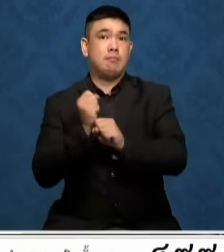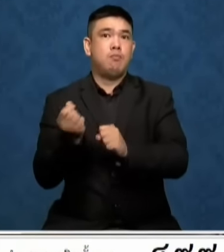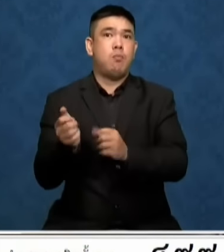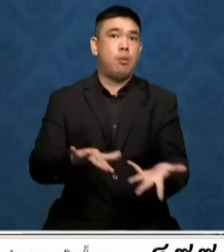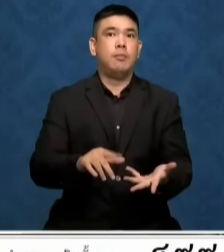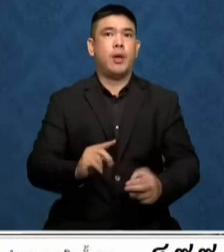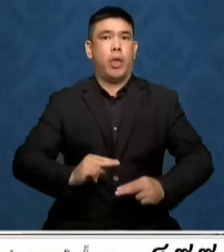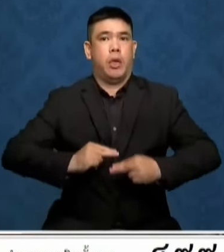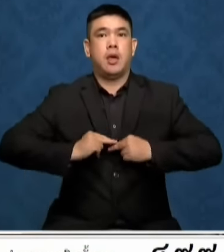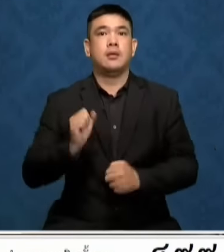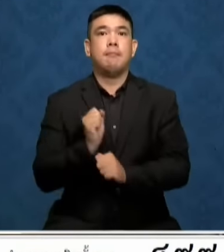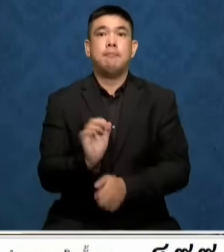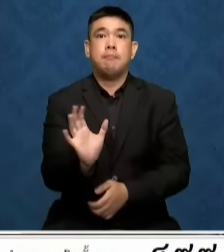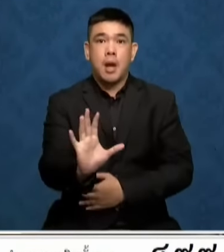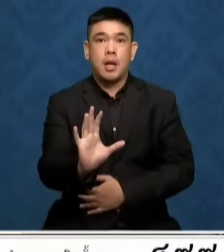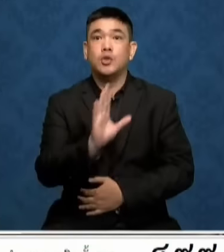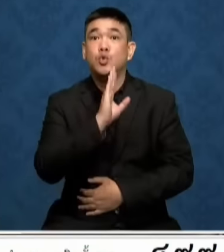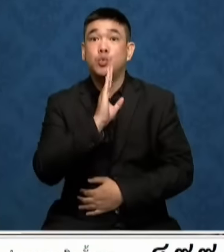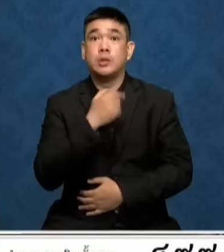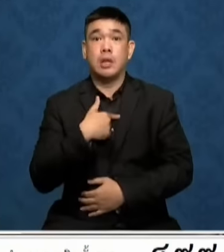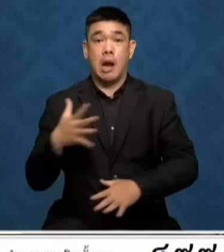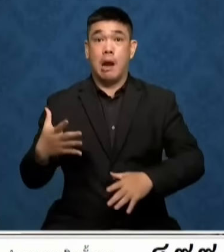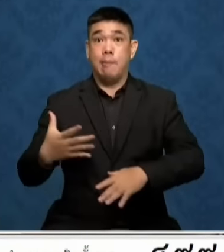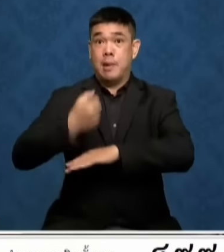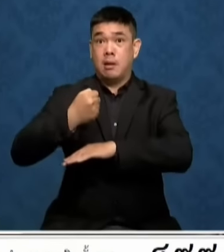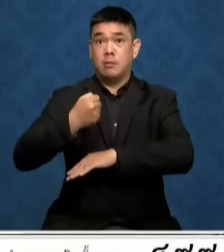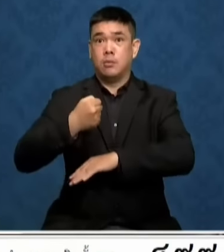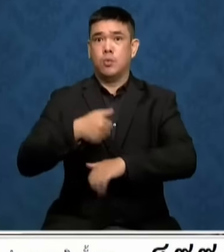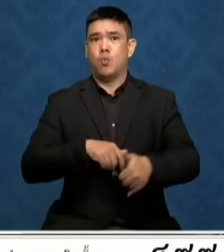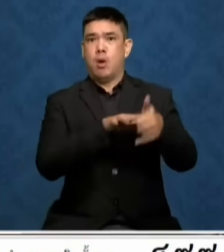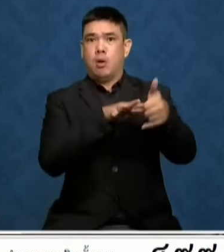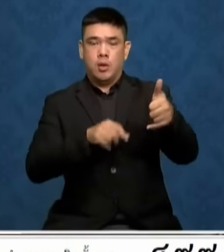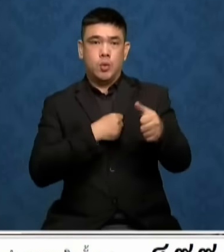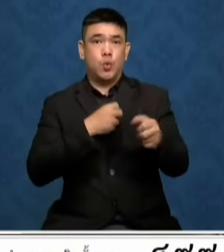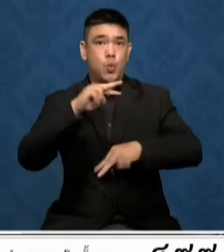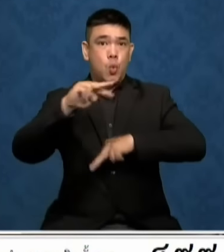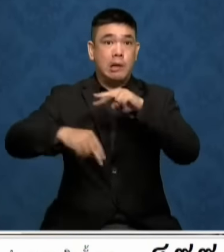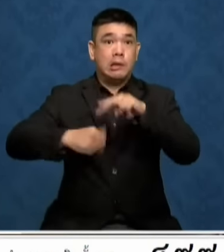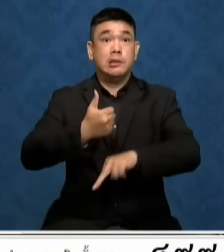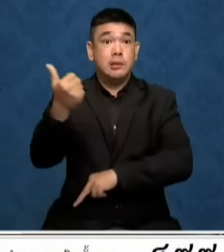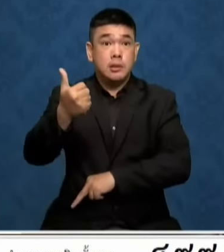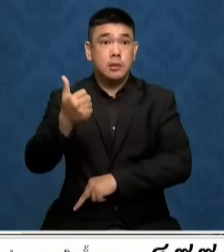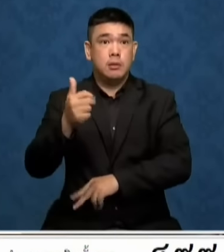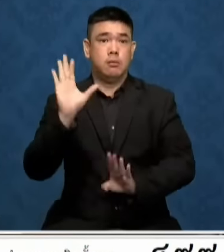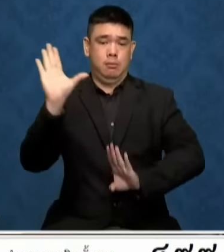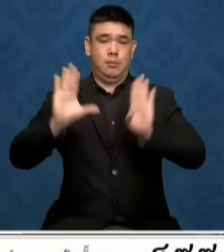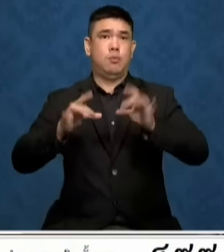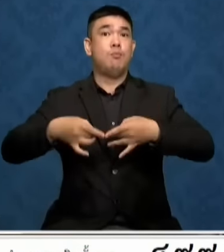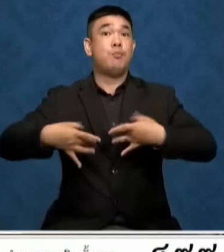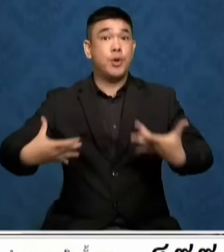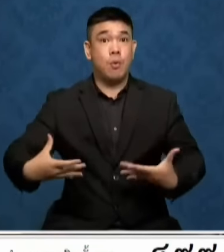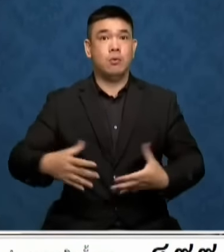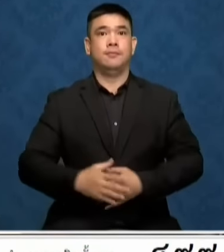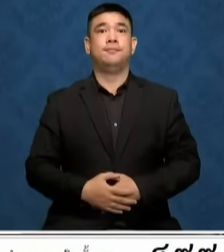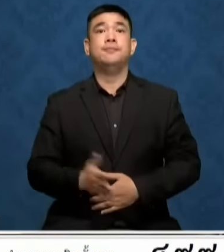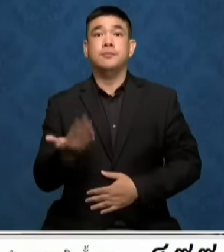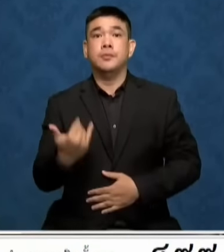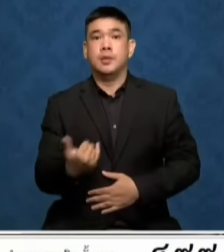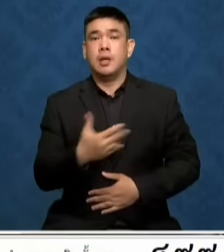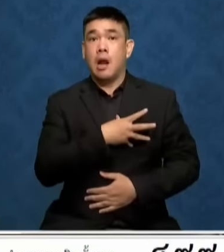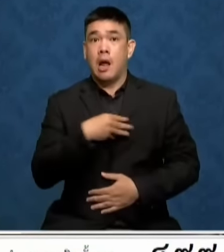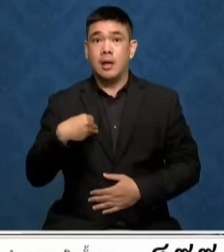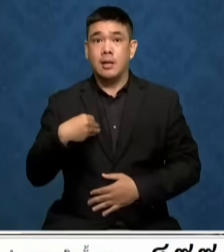เสียเองค่ะปกป้องจากการขึ้นสู่อำนาจของเผด็จการและระบอบการปกครองอื่นที่ไม่ใช่ประชาธิปไตยเท่านั้นและเป็น